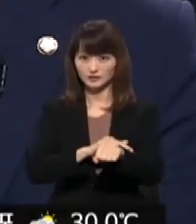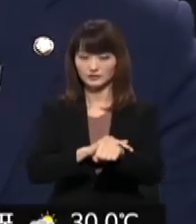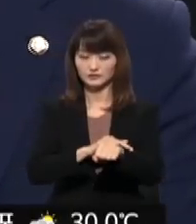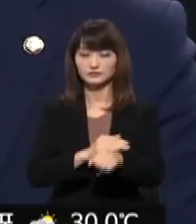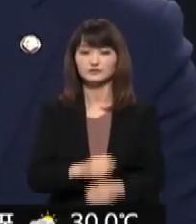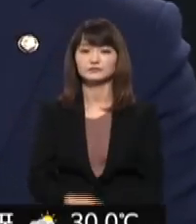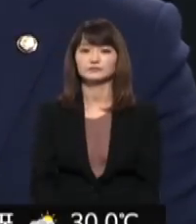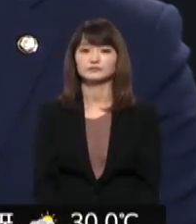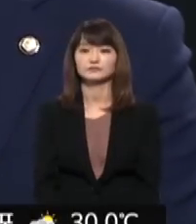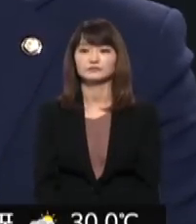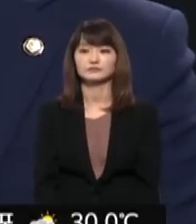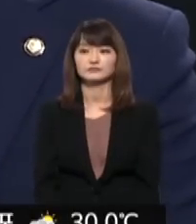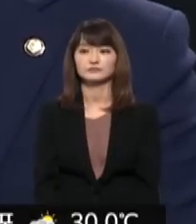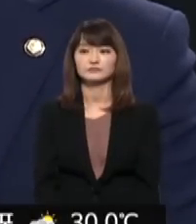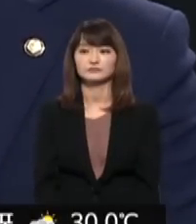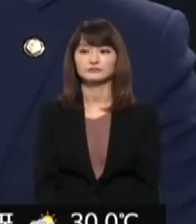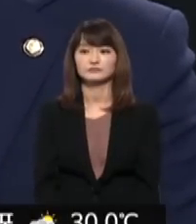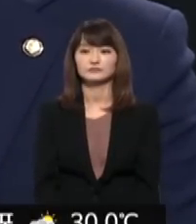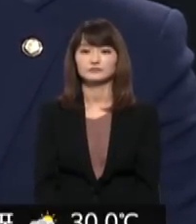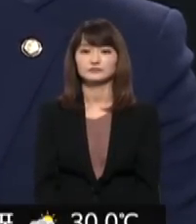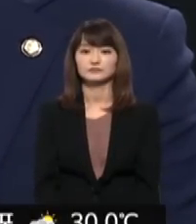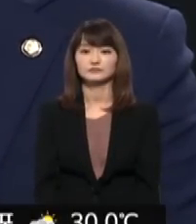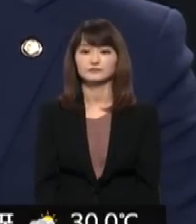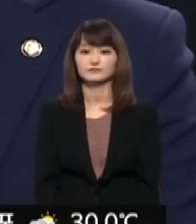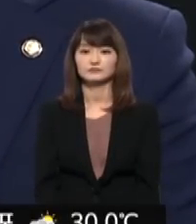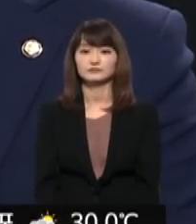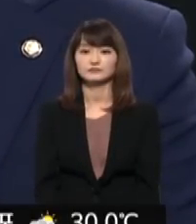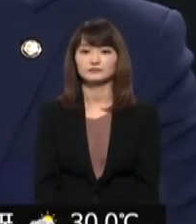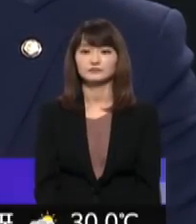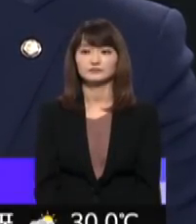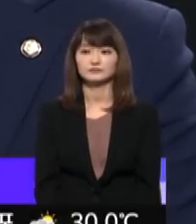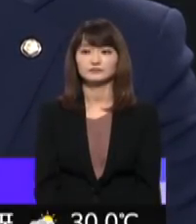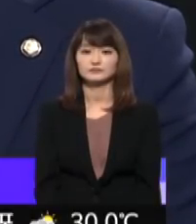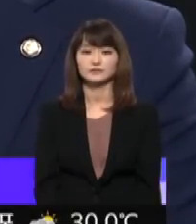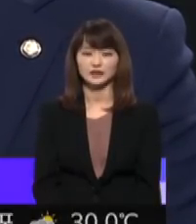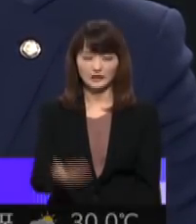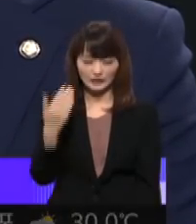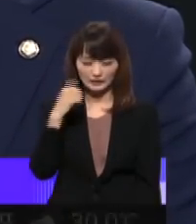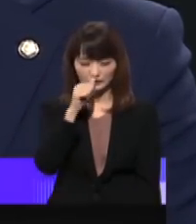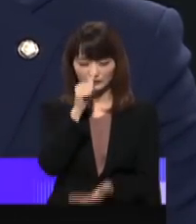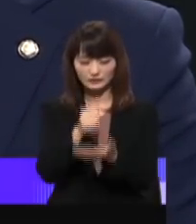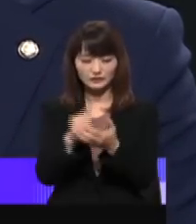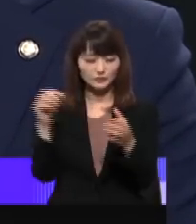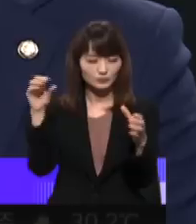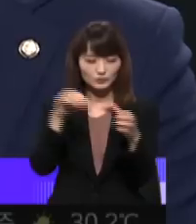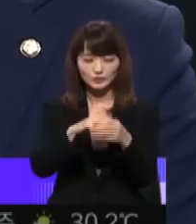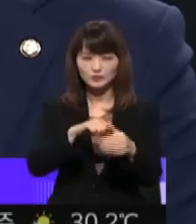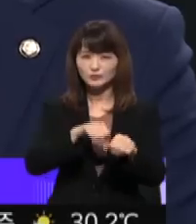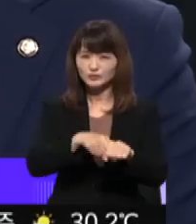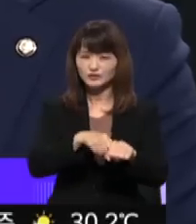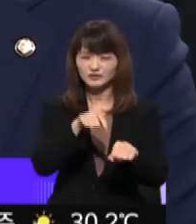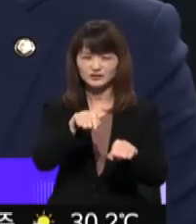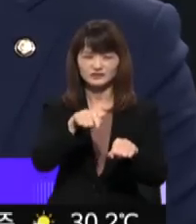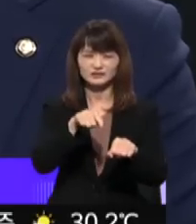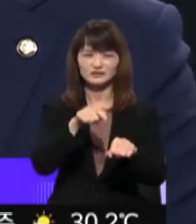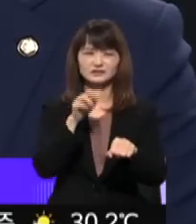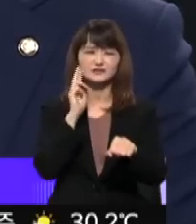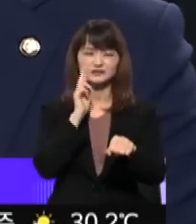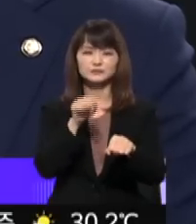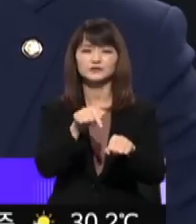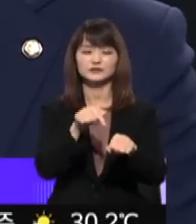하더라도 너무 무리하지 않아요 그걸 뭐 굳이 포괄 일제로 묶어 가지고 안 되는 거를 해서 그거는 사실